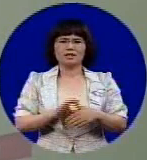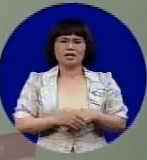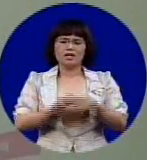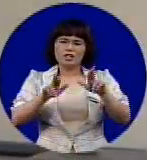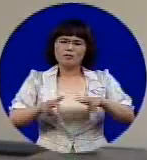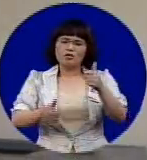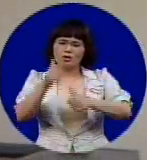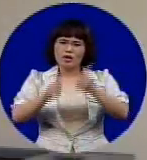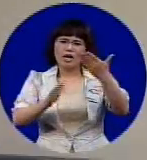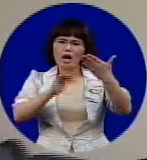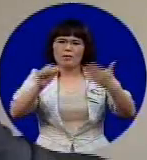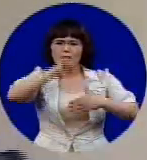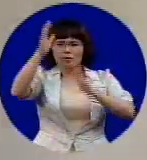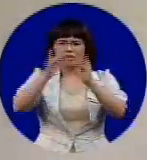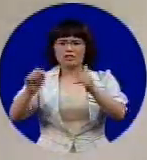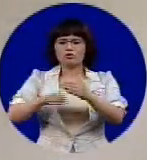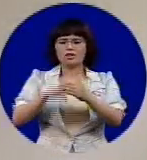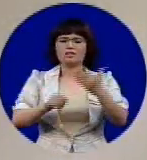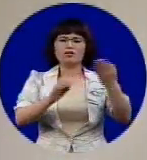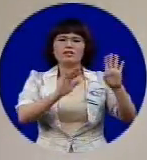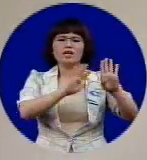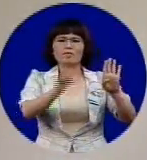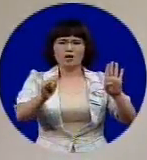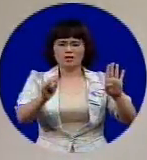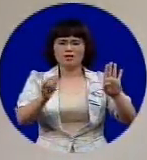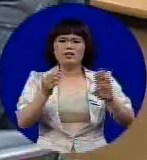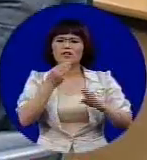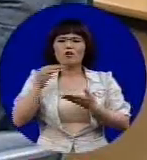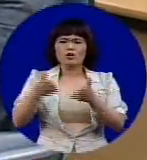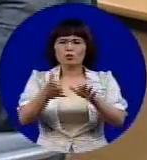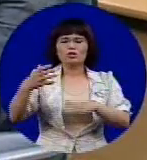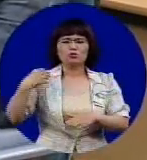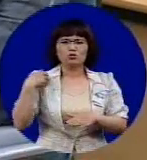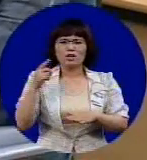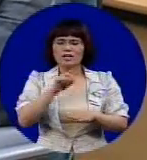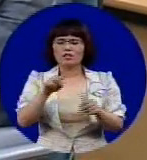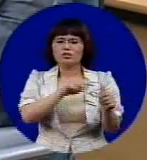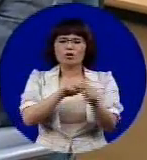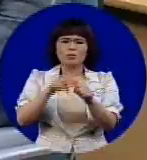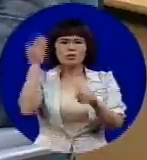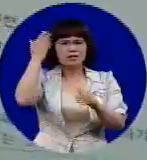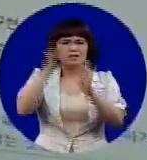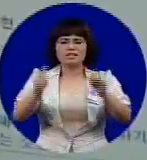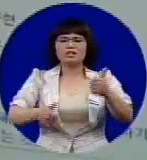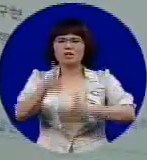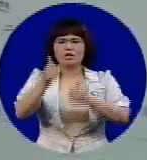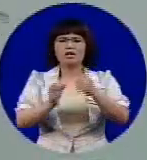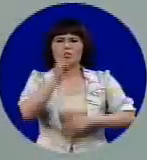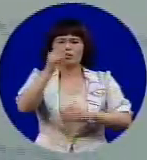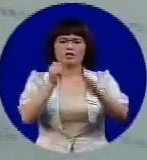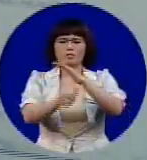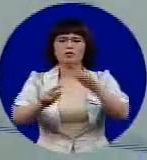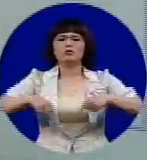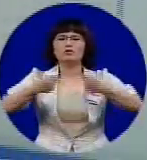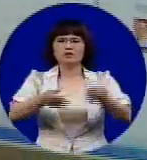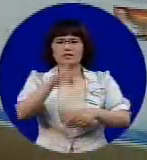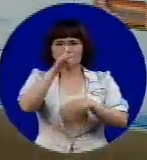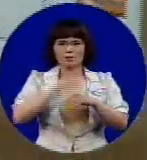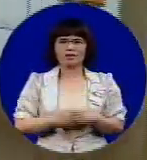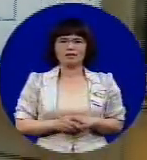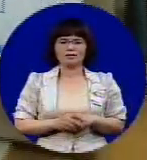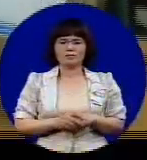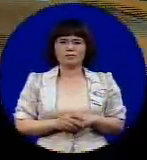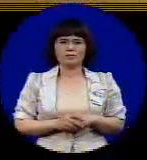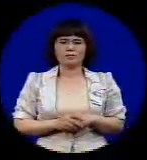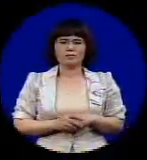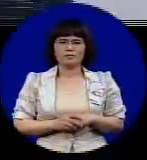평가받았습니다. 이번 대회 9명의 입상자 중 4명의 공무원은 경기도가 주관하는 정보지식인 대회에 우리시 대표로 출전하게